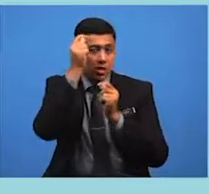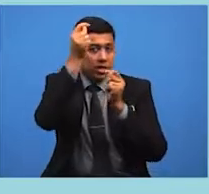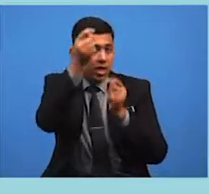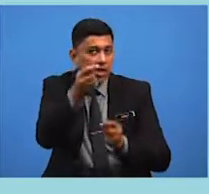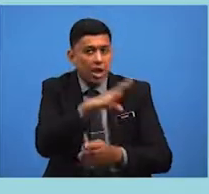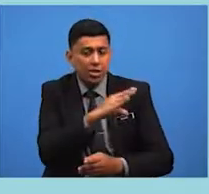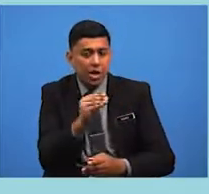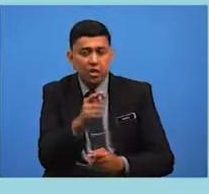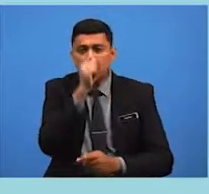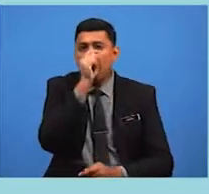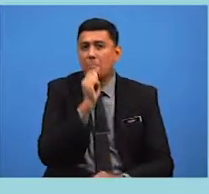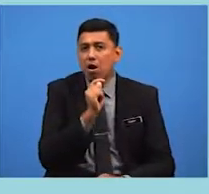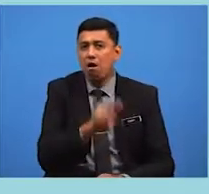tabah.